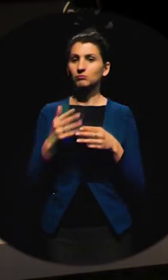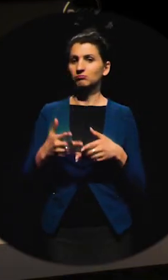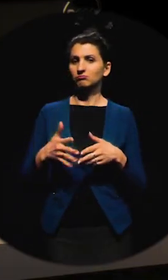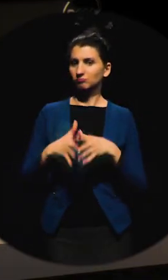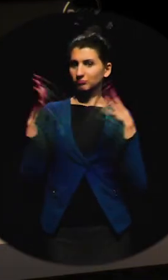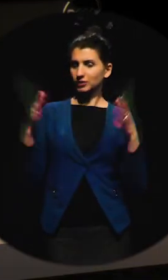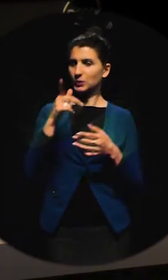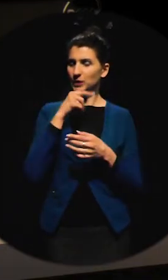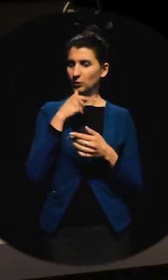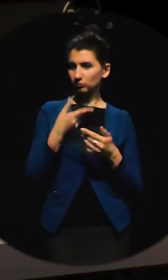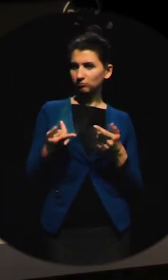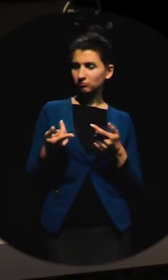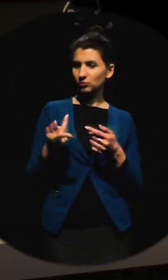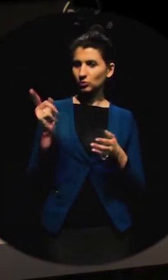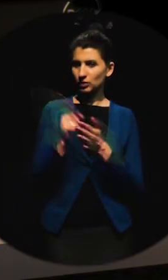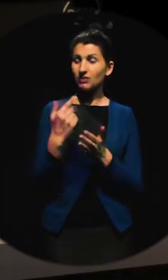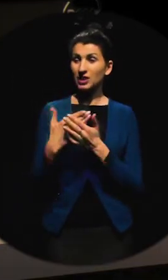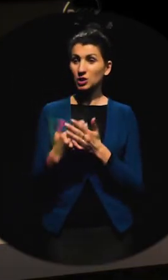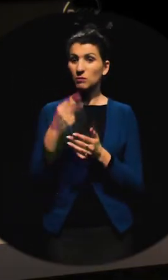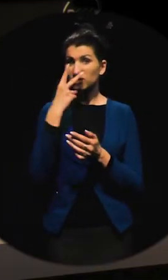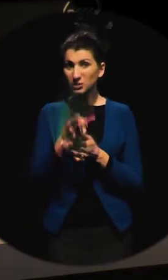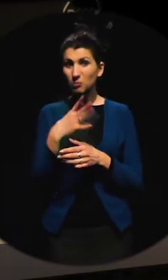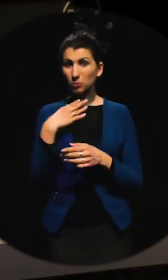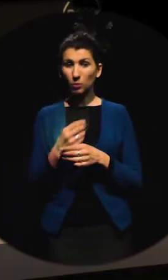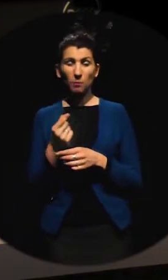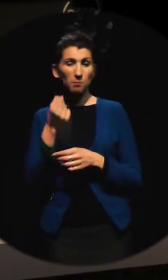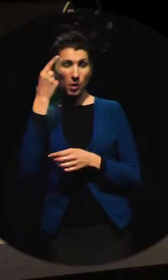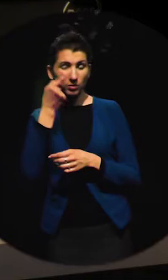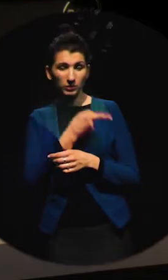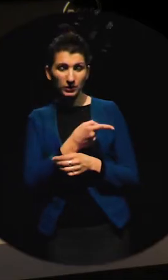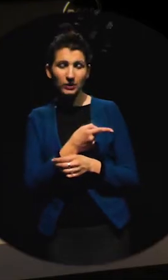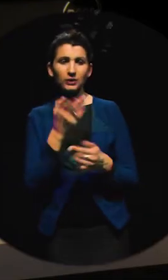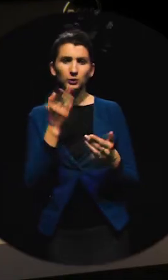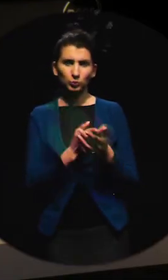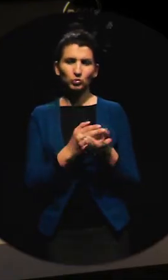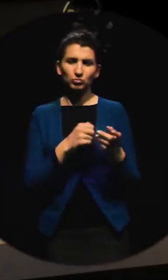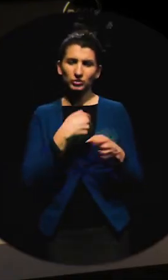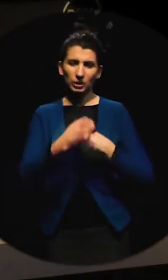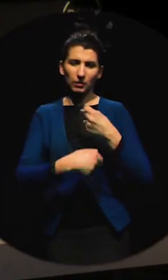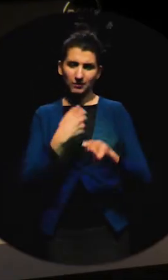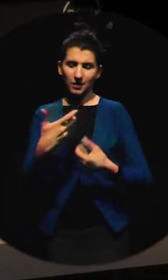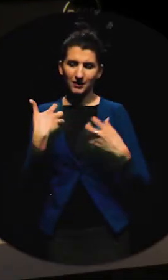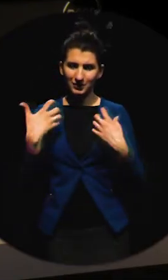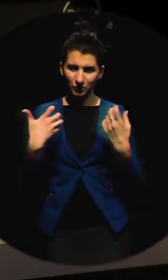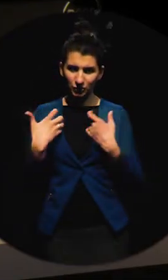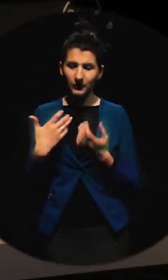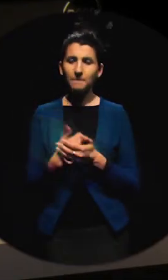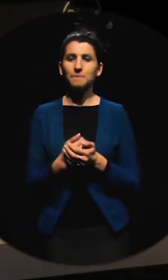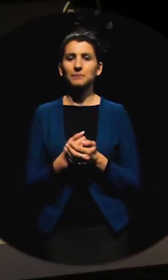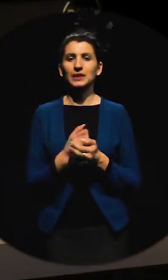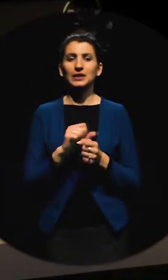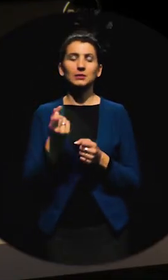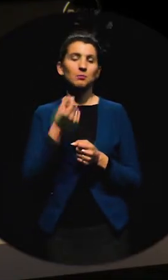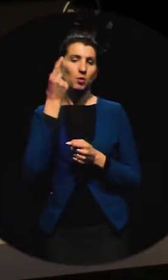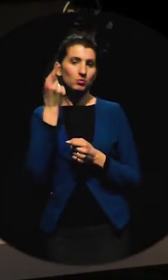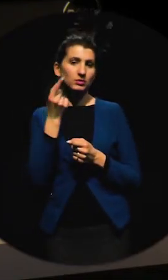gdzieś zobaczyliśmy, że pewna idea, która nam towarzyszy od dłuższego czasu w działaniach artystycznych, to znaczy